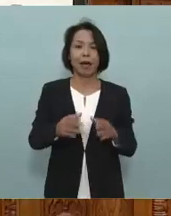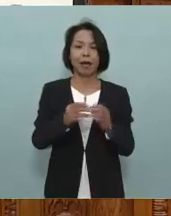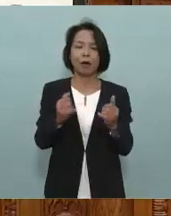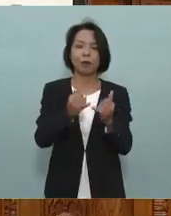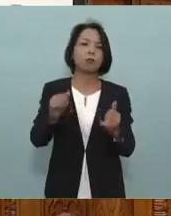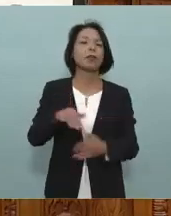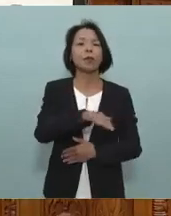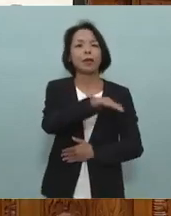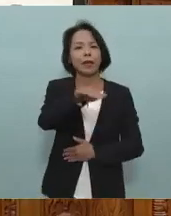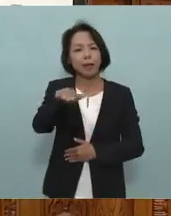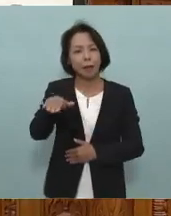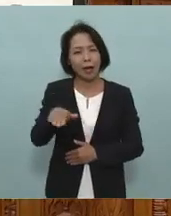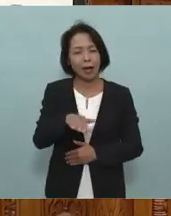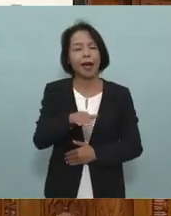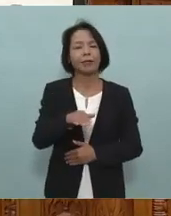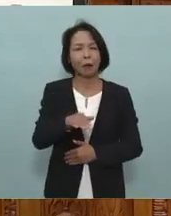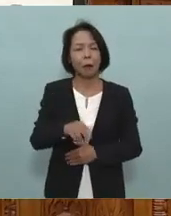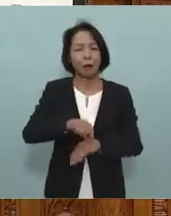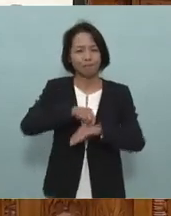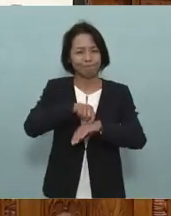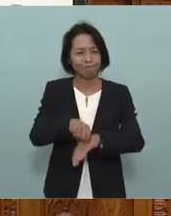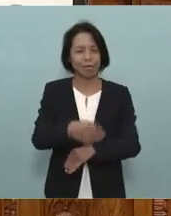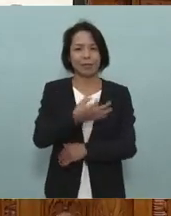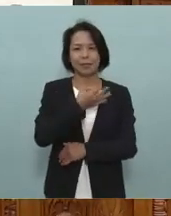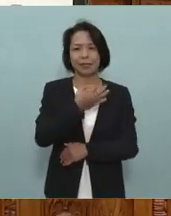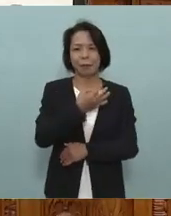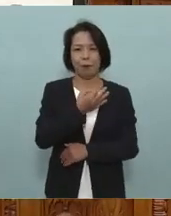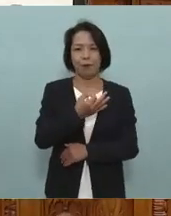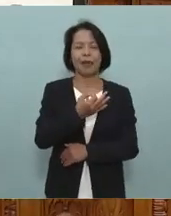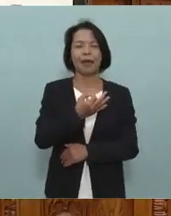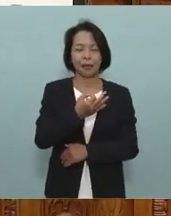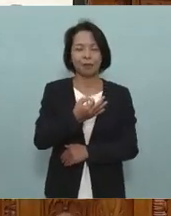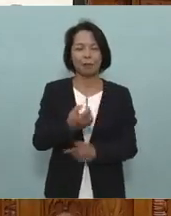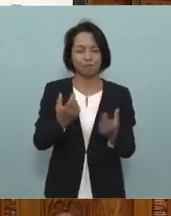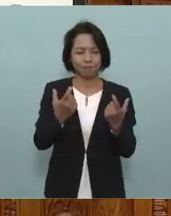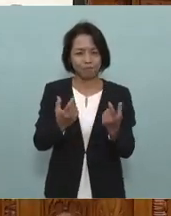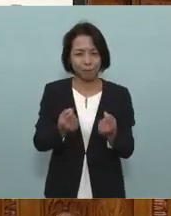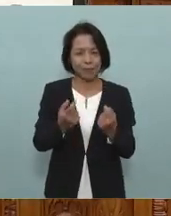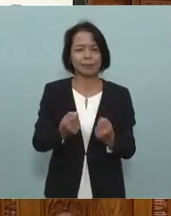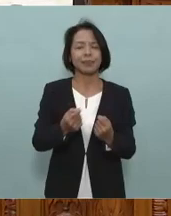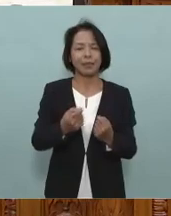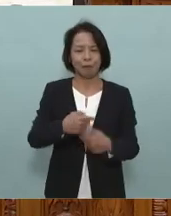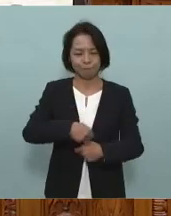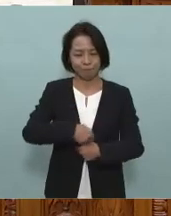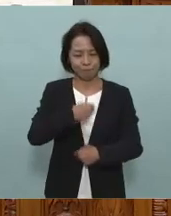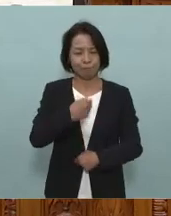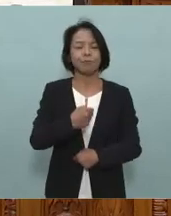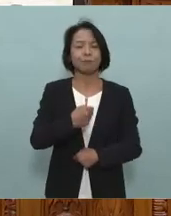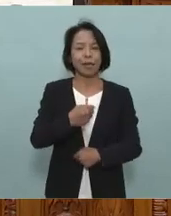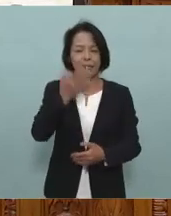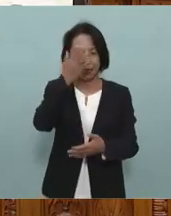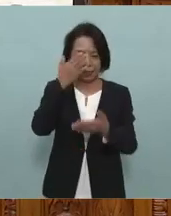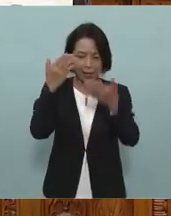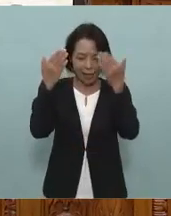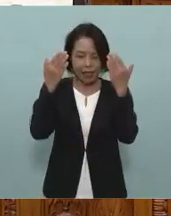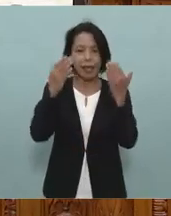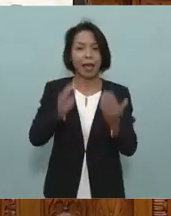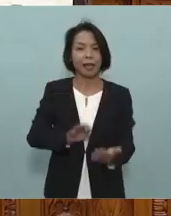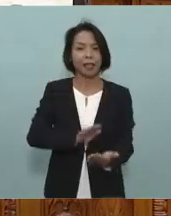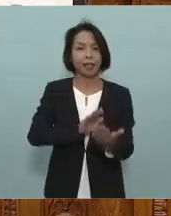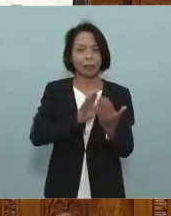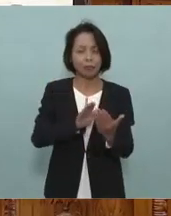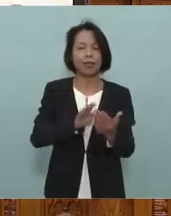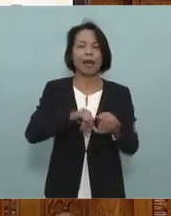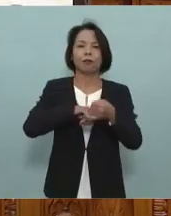国民の皆様からの厳しい声にも真摯に謙虚に丁寧に向き合っていくことを